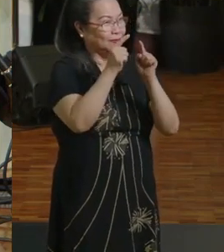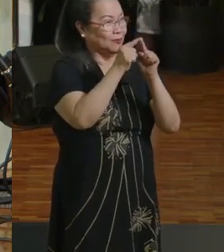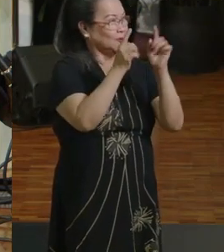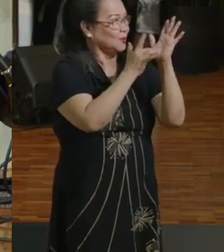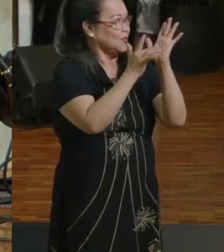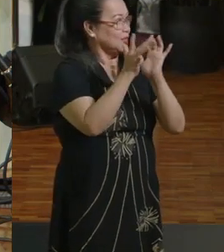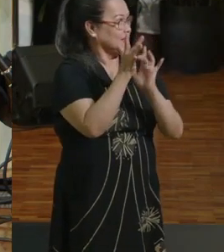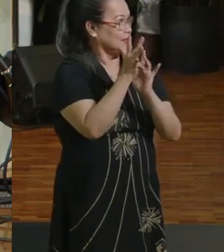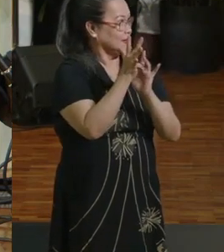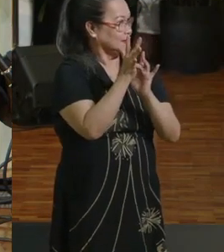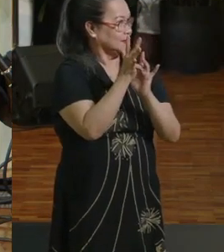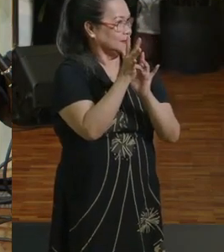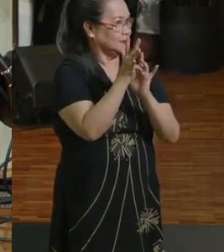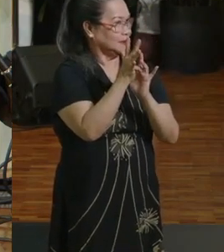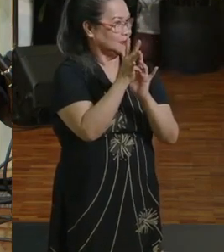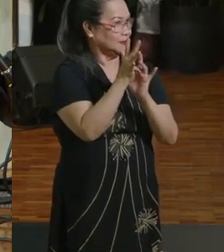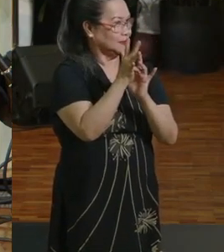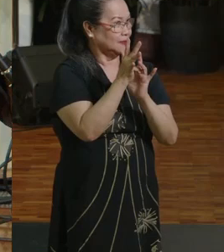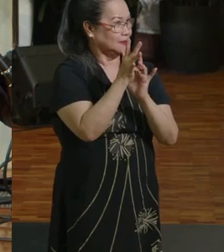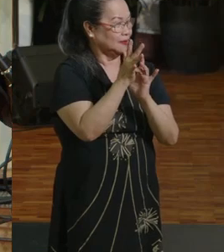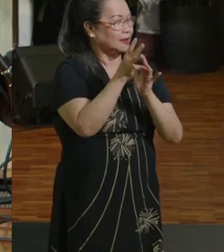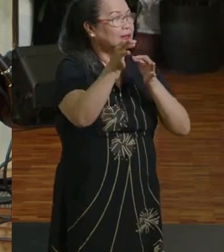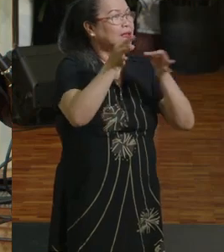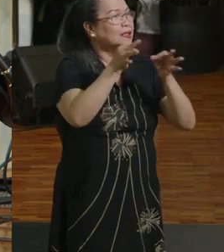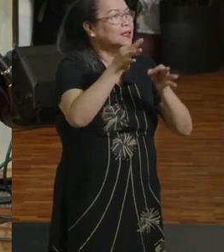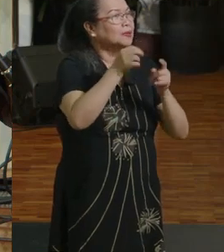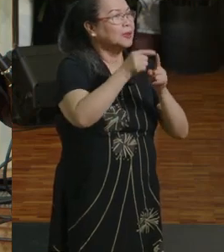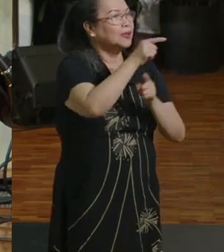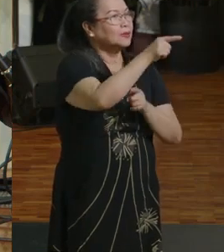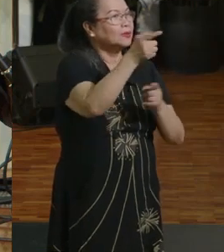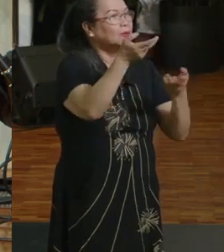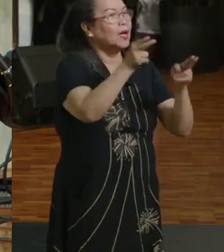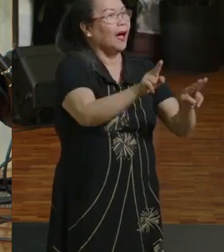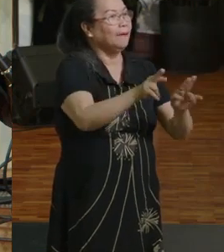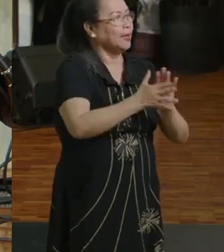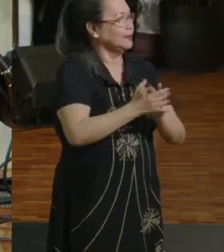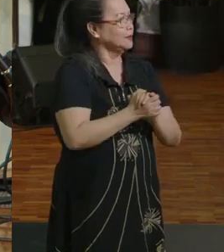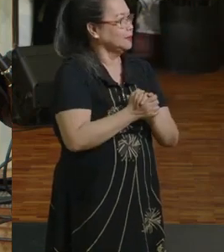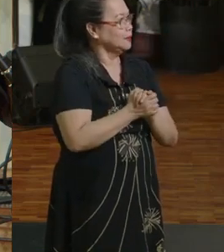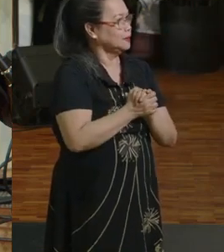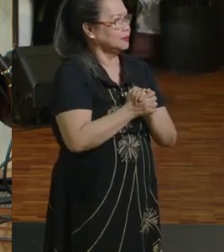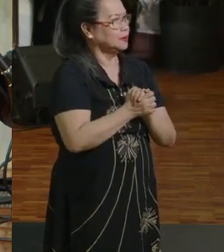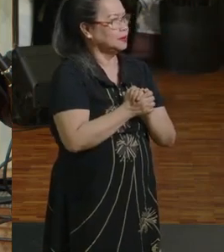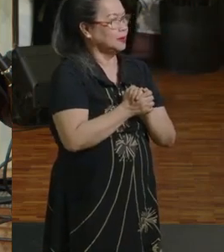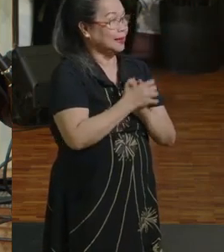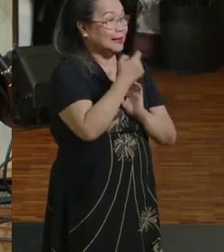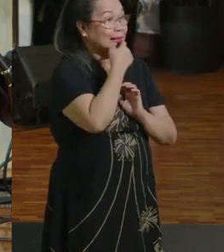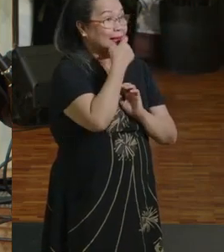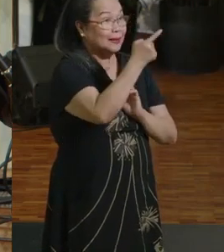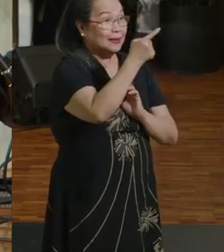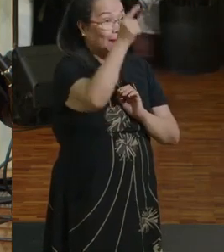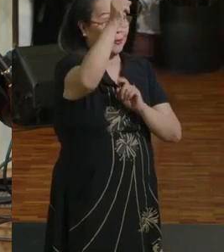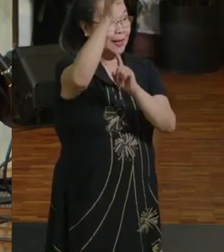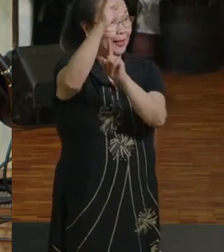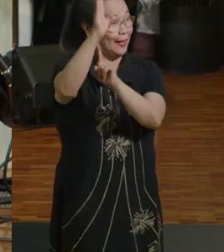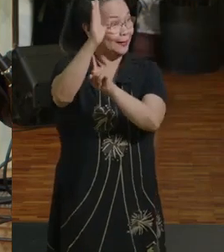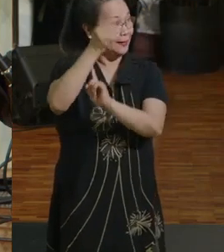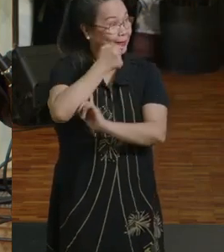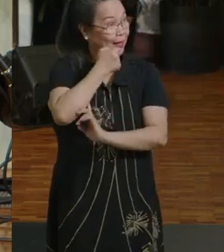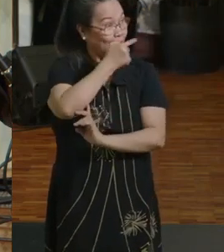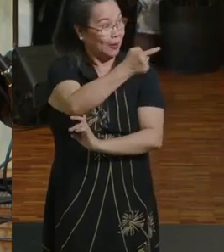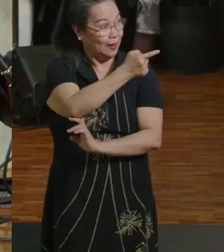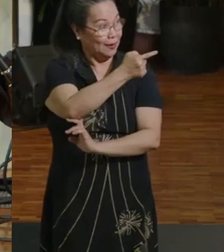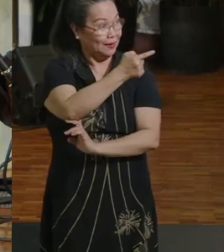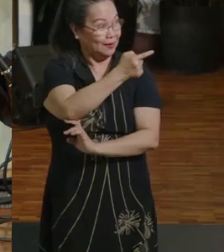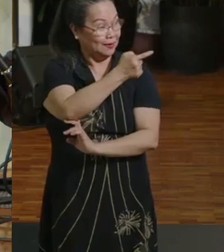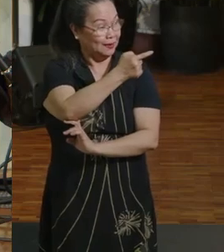Diyos. At sa pagpapaliwanag nitong pangyayaring ito, sinabi ng ating Panginoon